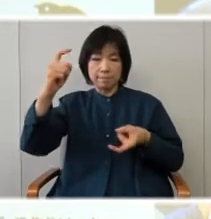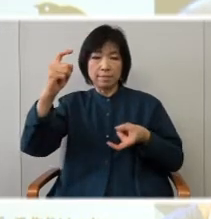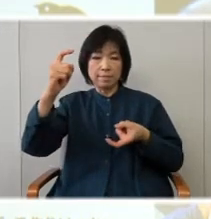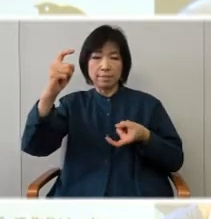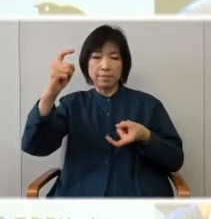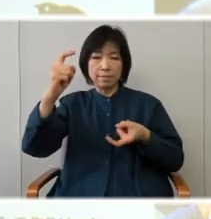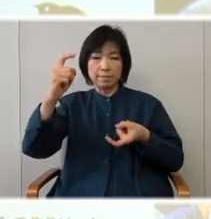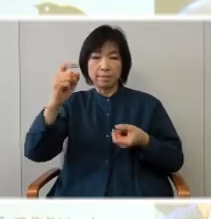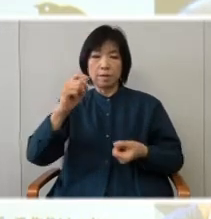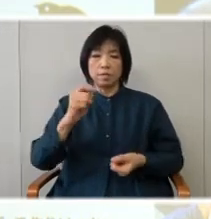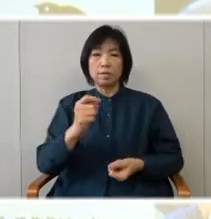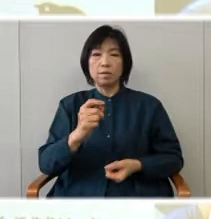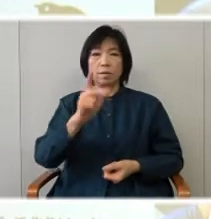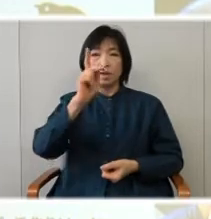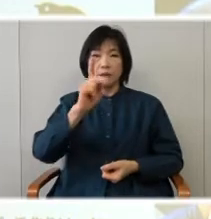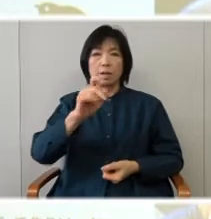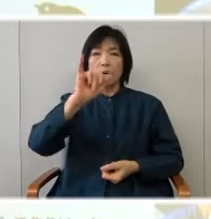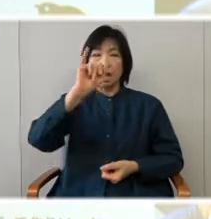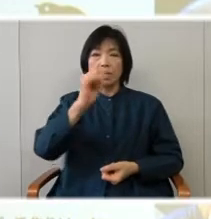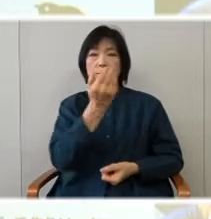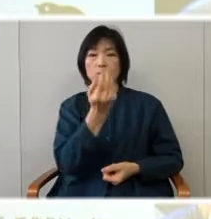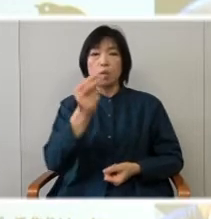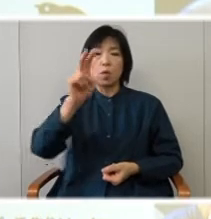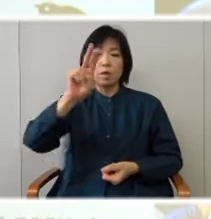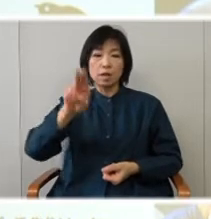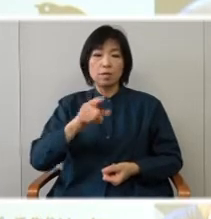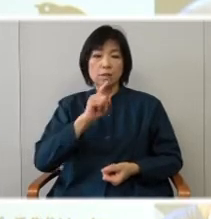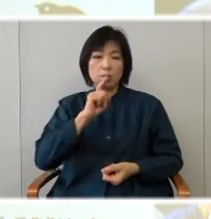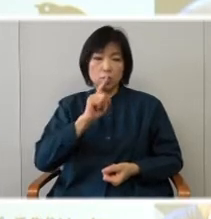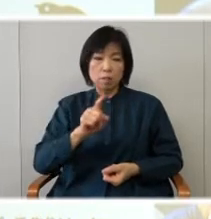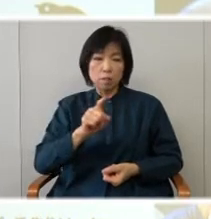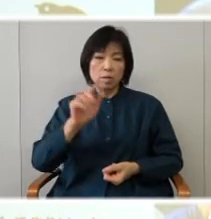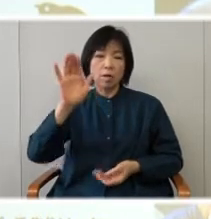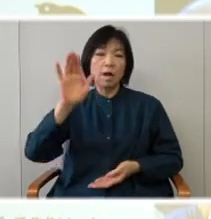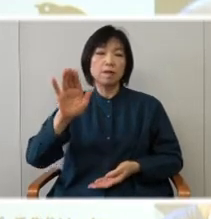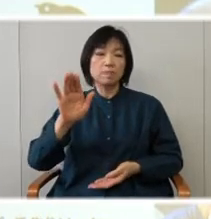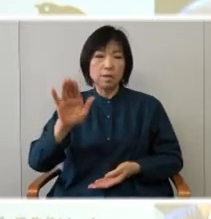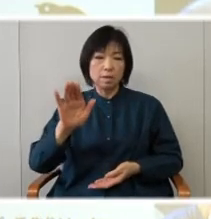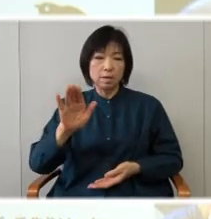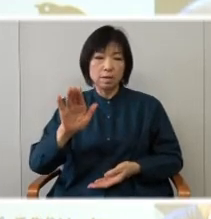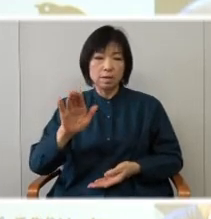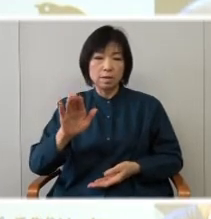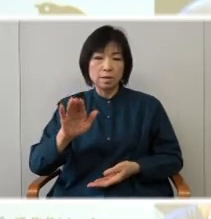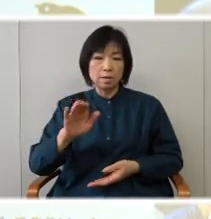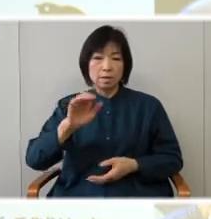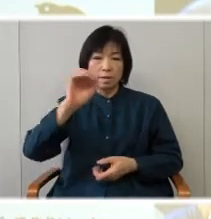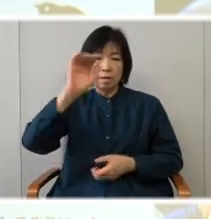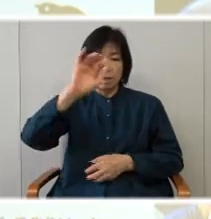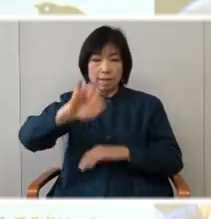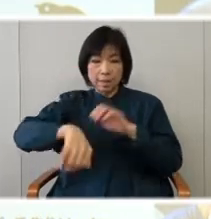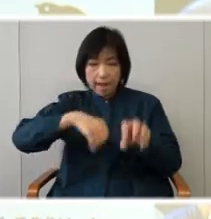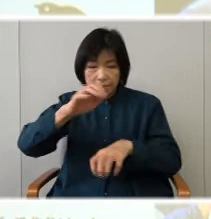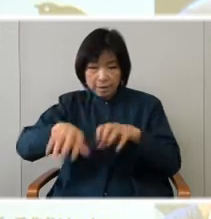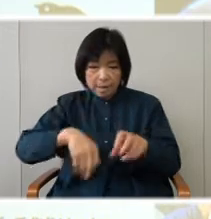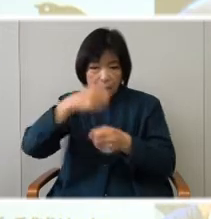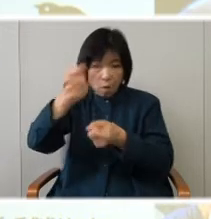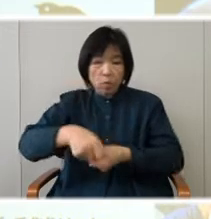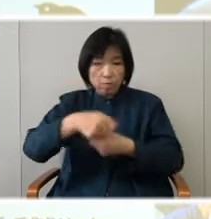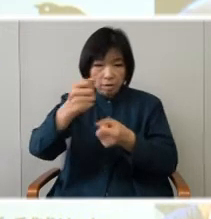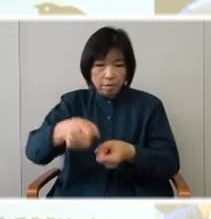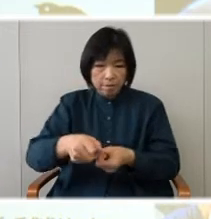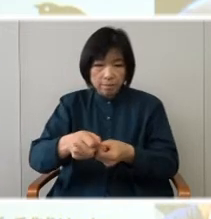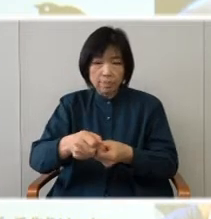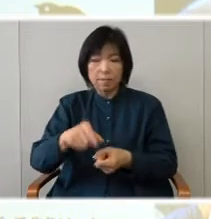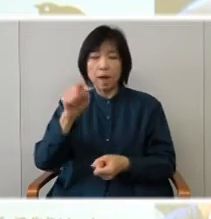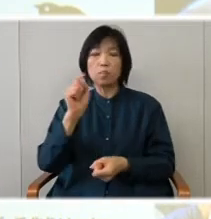この貝掘りという言葉は日本語でありました、貝を掘ってということで、まあ、天竜川をせき